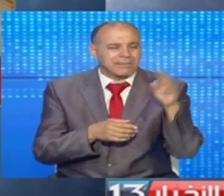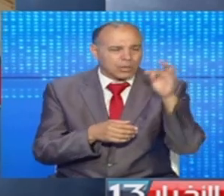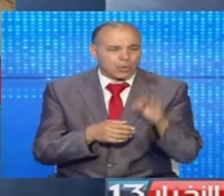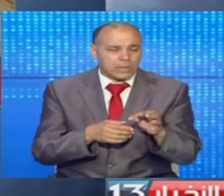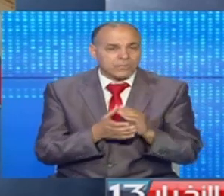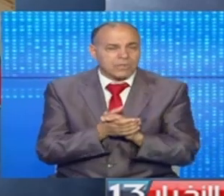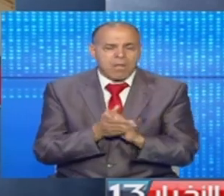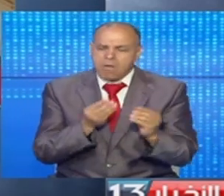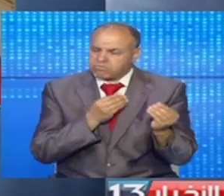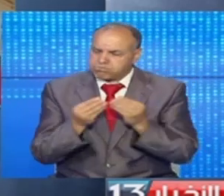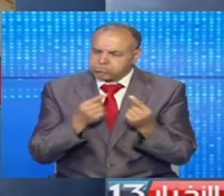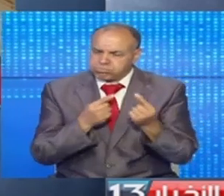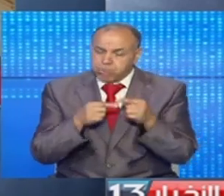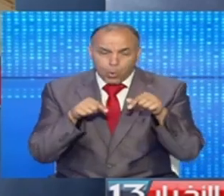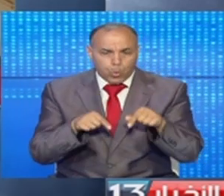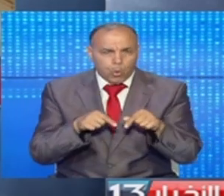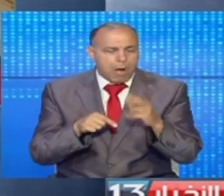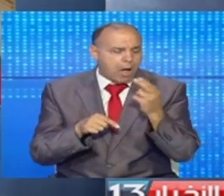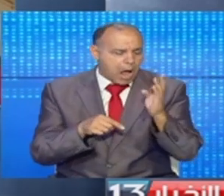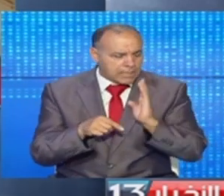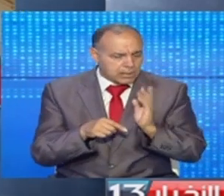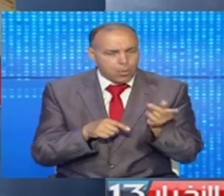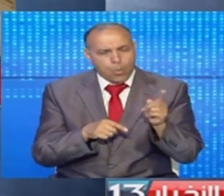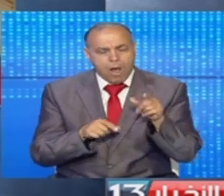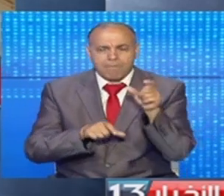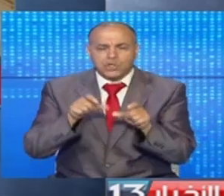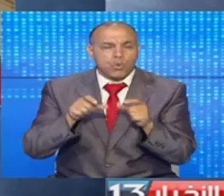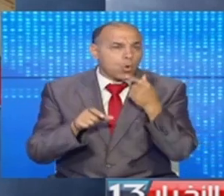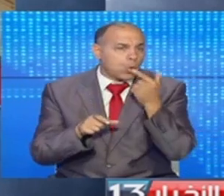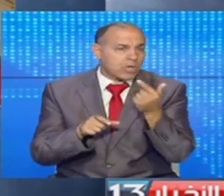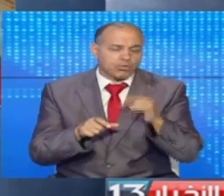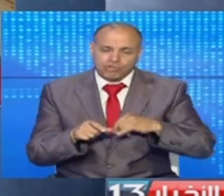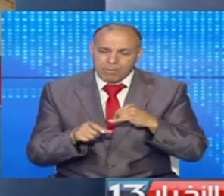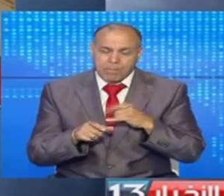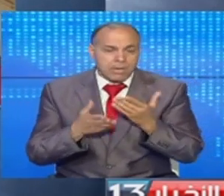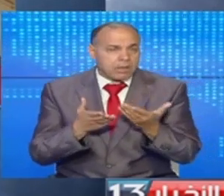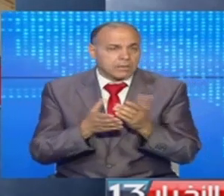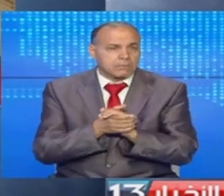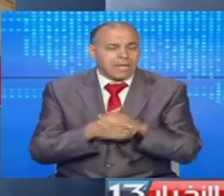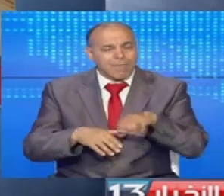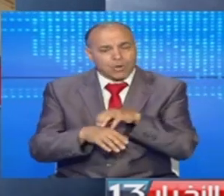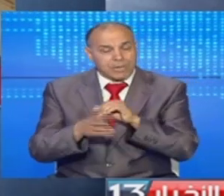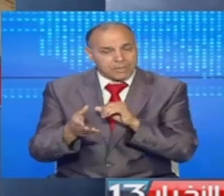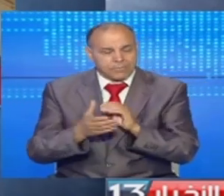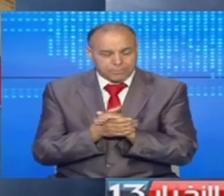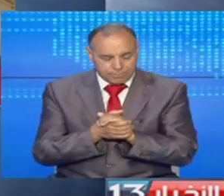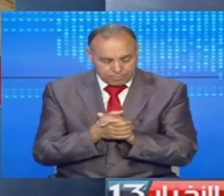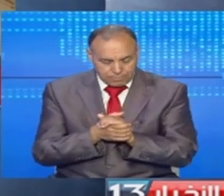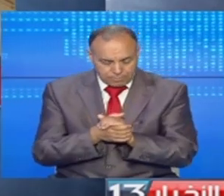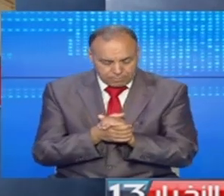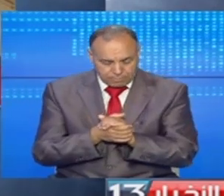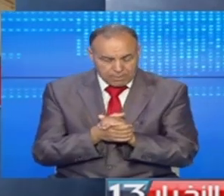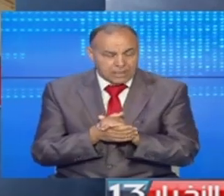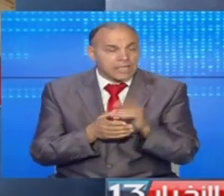هذه المناوشات ظهر اليوم بين قوات الجيش الوطني ومجموعة من الشباب في هذه المعتمدية بعد ما